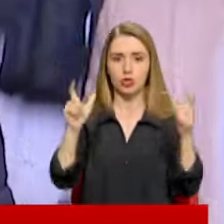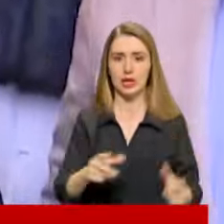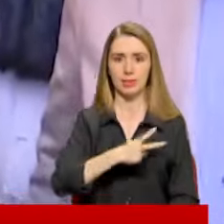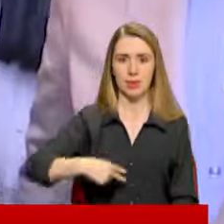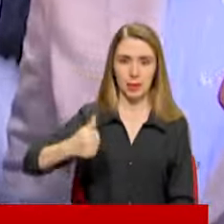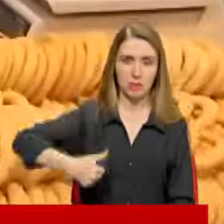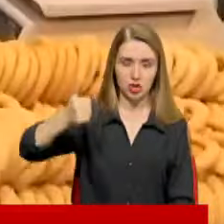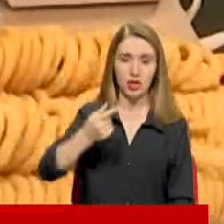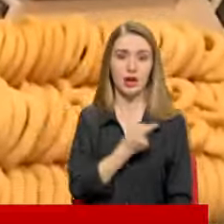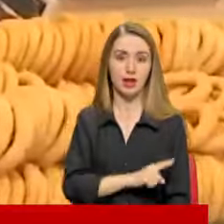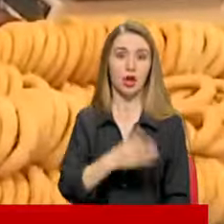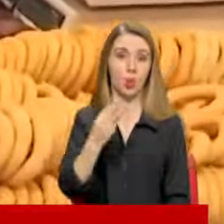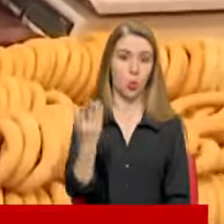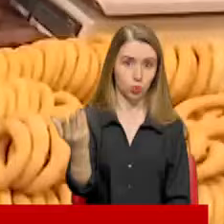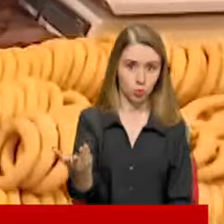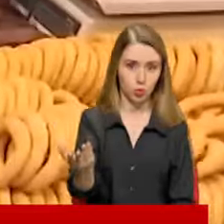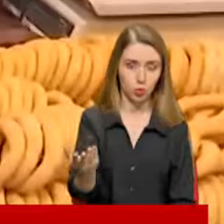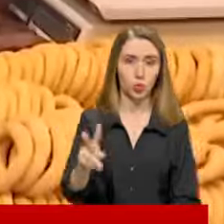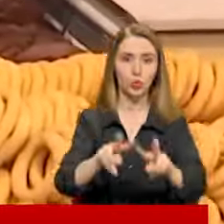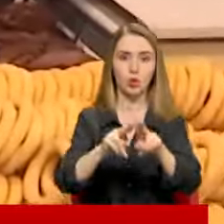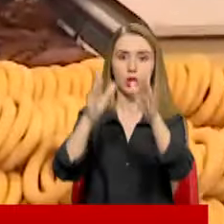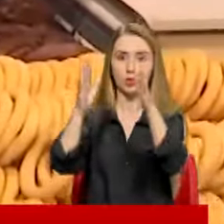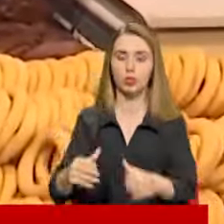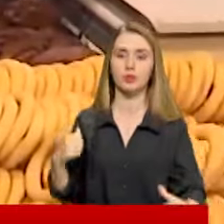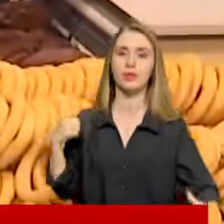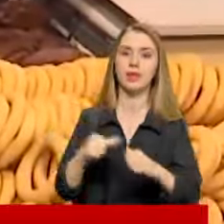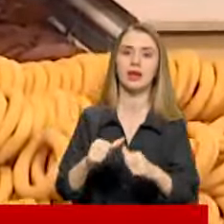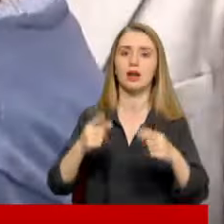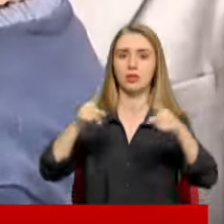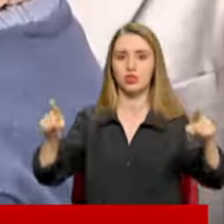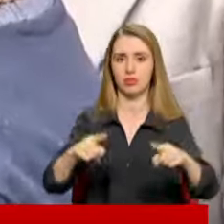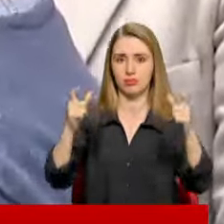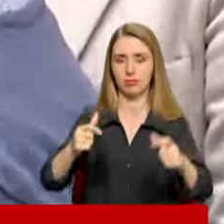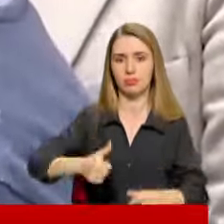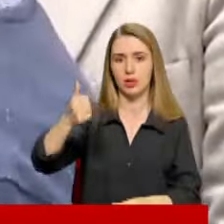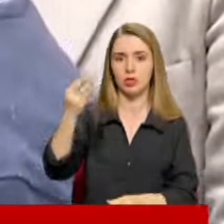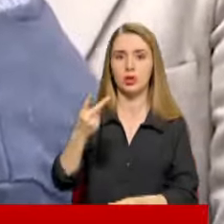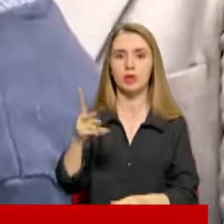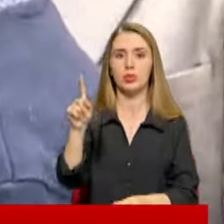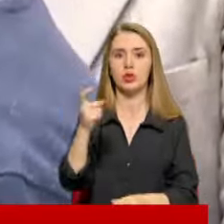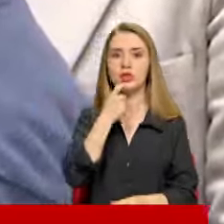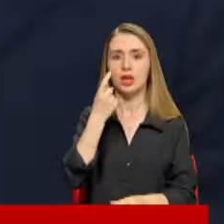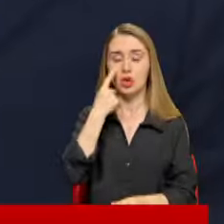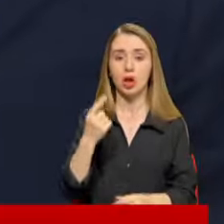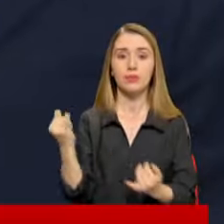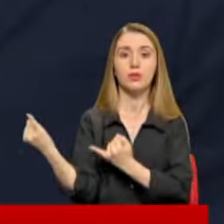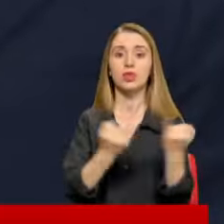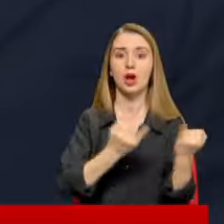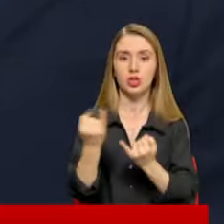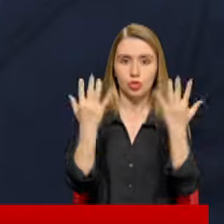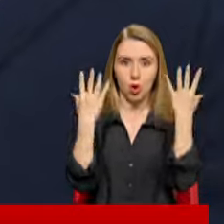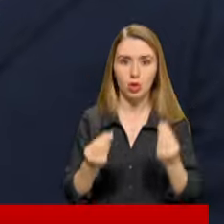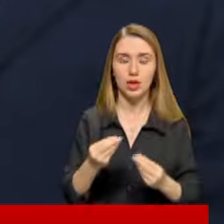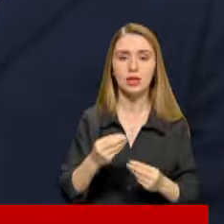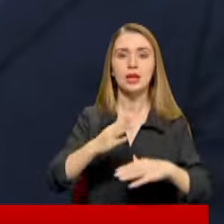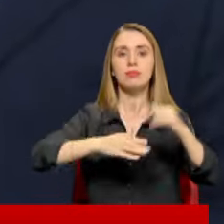belediye başkanlığına aday gösterilen Murat kurum yeniden Çevre Bakanı 2019 yılında çıkan büyük Tartışmalara yol açan